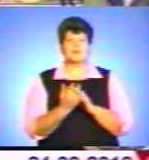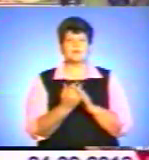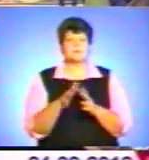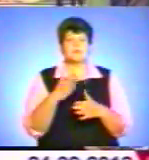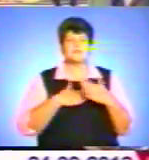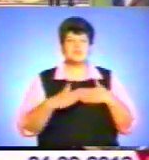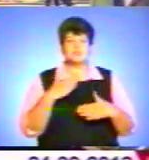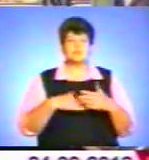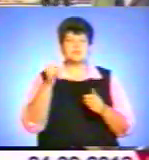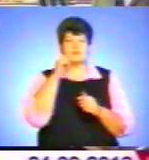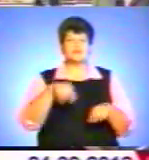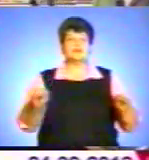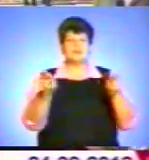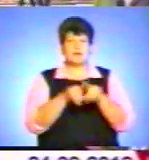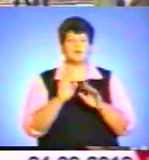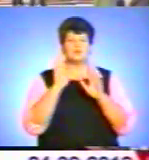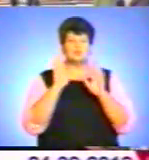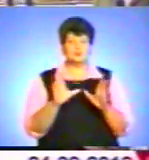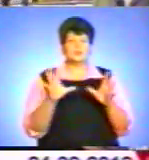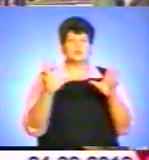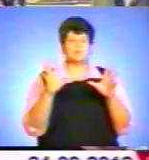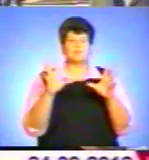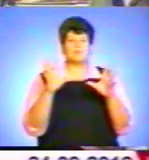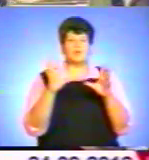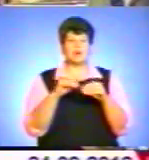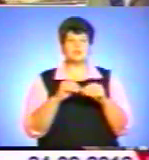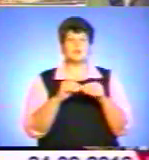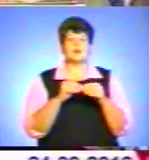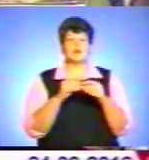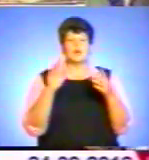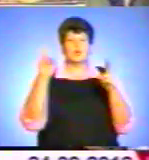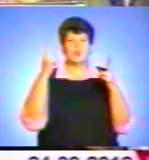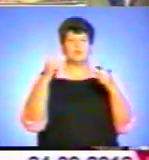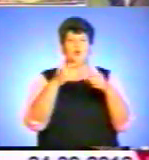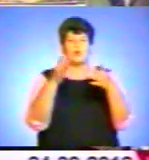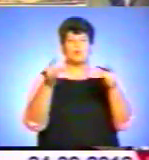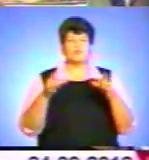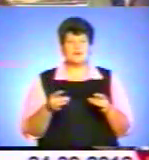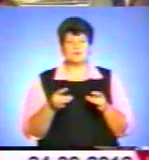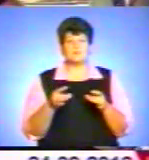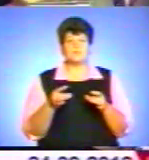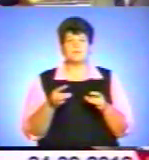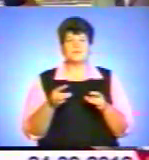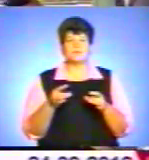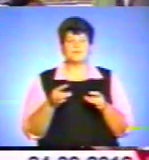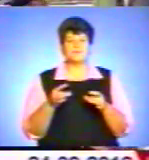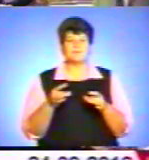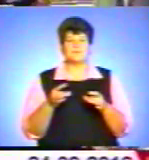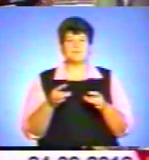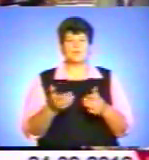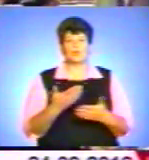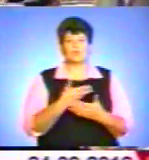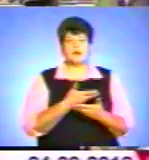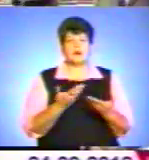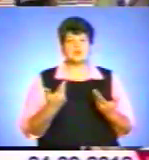тішимося. Завтра також буде погашення спеціального конверту, клубного конверту у